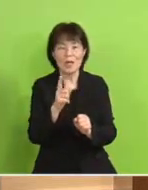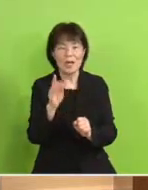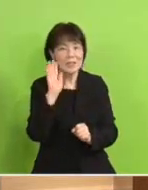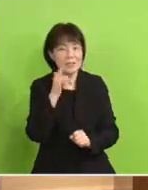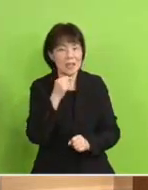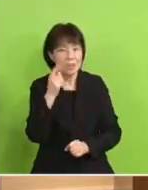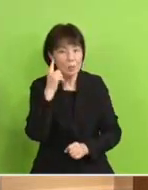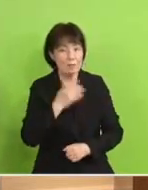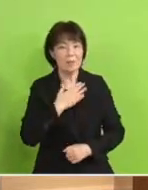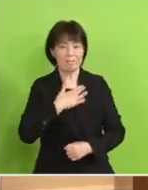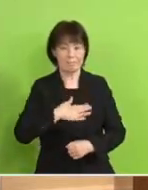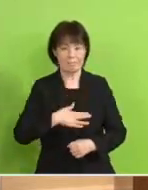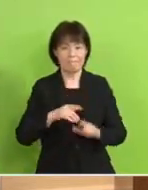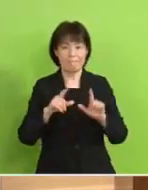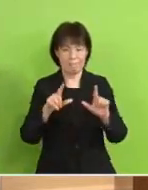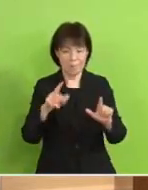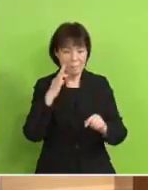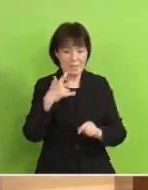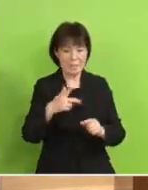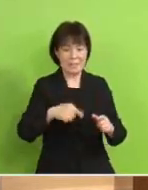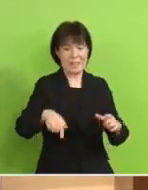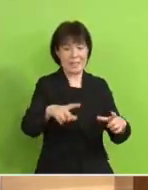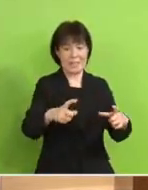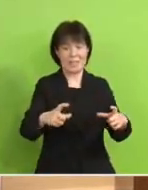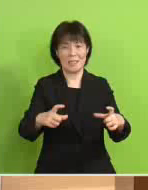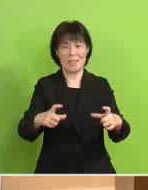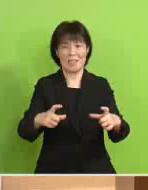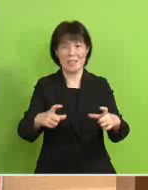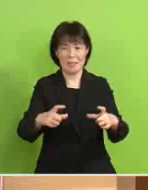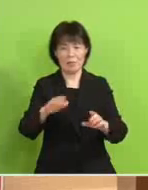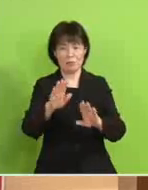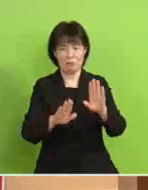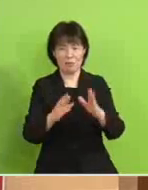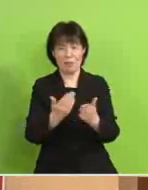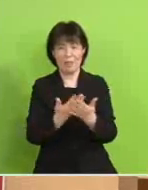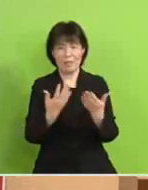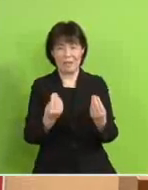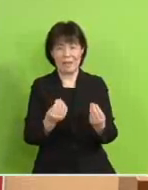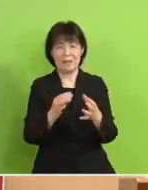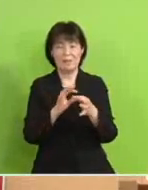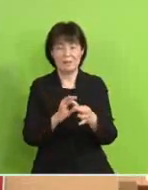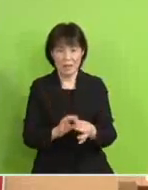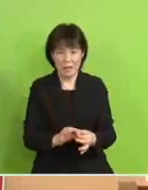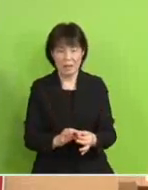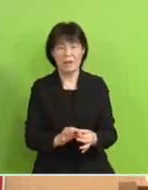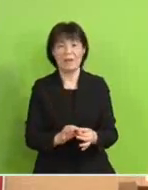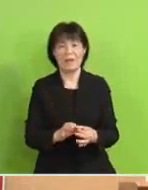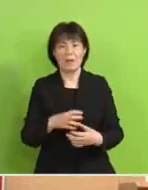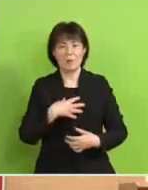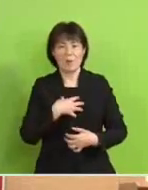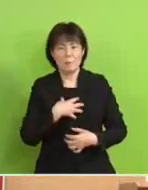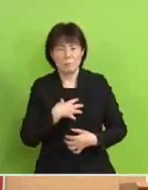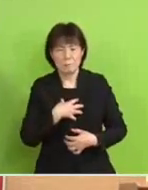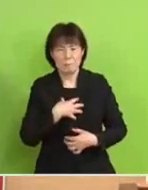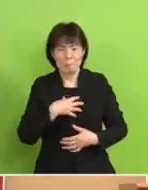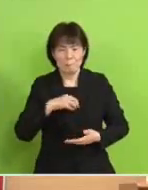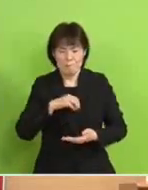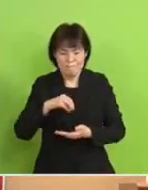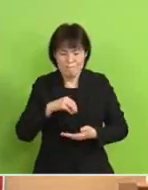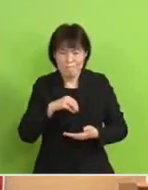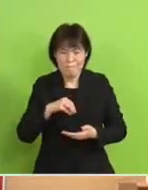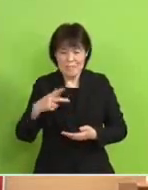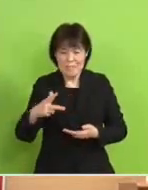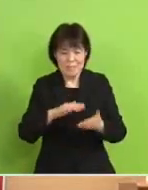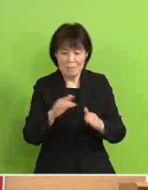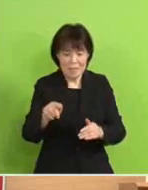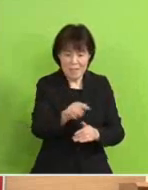と思うんですが。 そうですね、おそらく松山市がそういう状況になりましたんで、不安というものも各